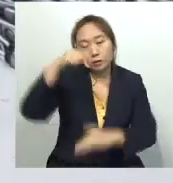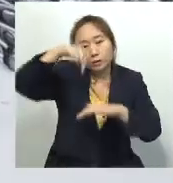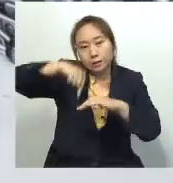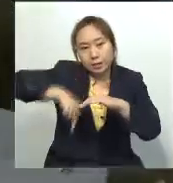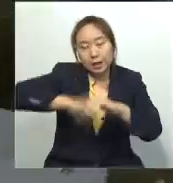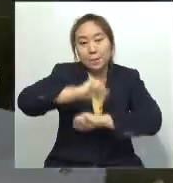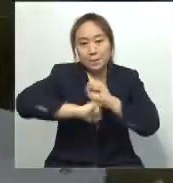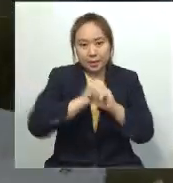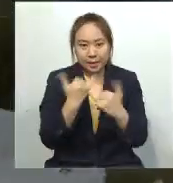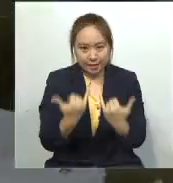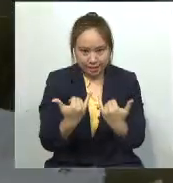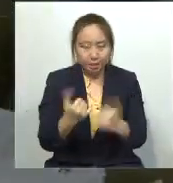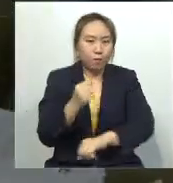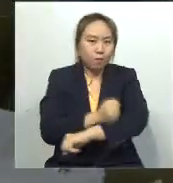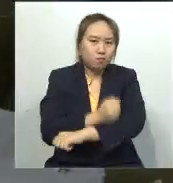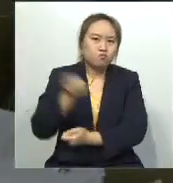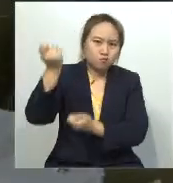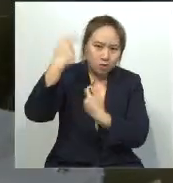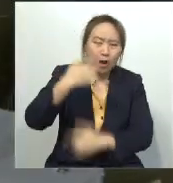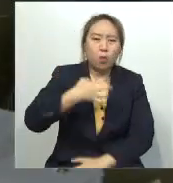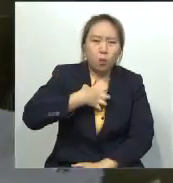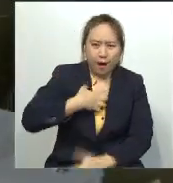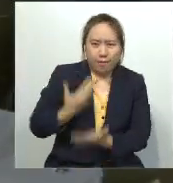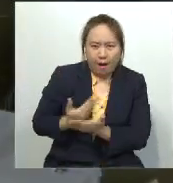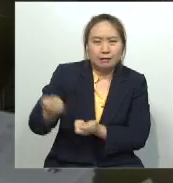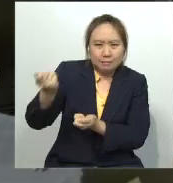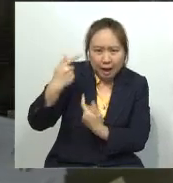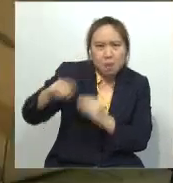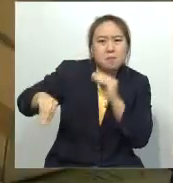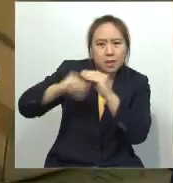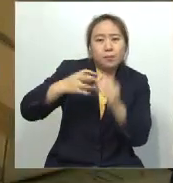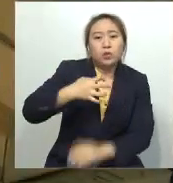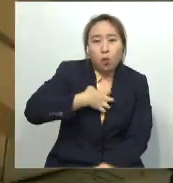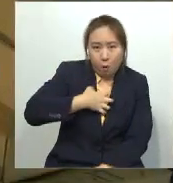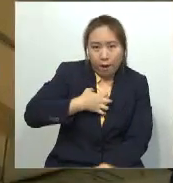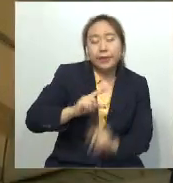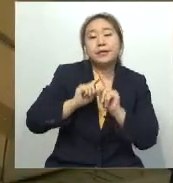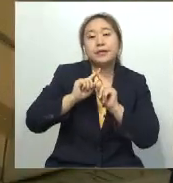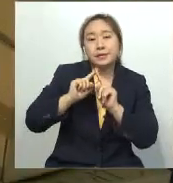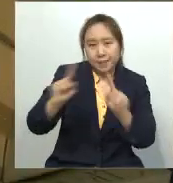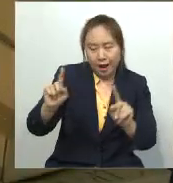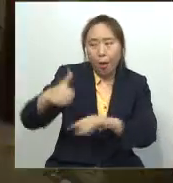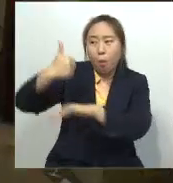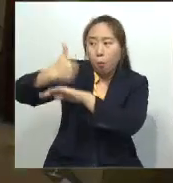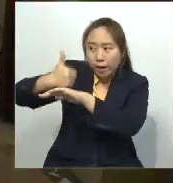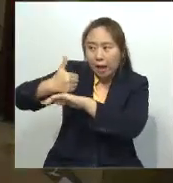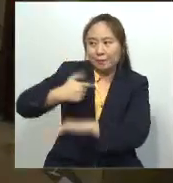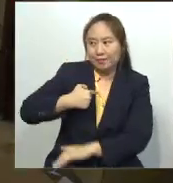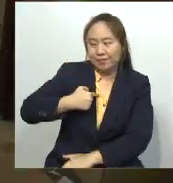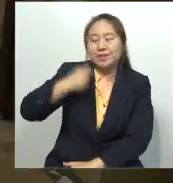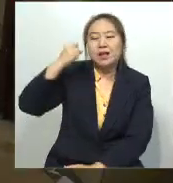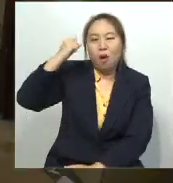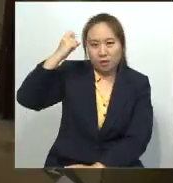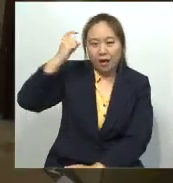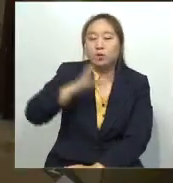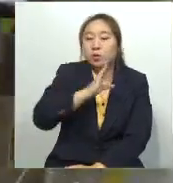ครับปีนี้แม้ว่าทุกจ้างจะต้องการค่าจ้างแรงงานที่เพิ่มขึ้นอยู่นะครับแต่ทุกคนเข้าใจในจ้างมากขึ้นนะครับเพราะว่าเข้